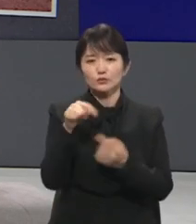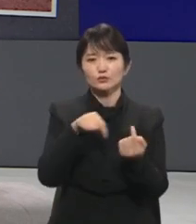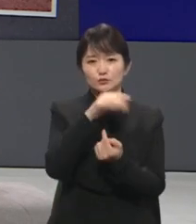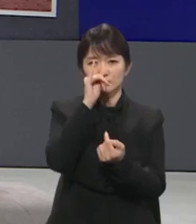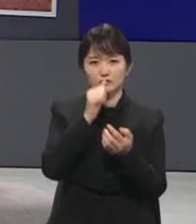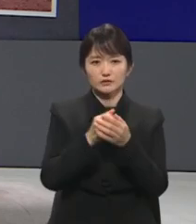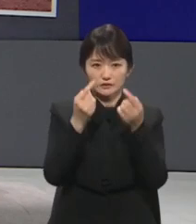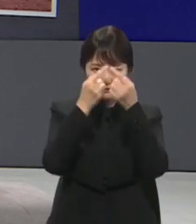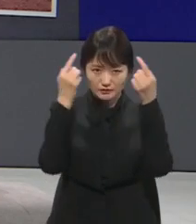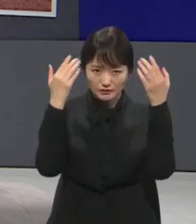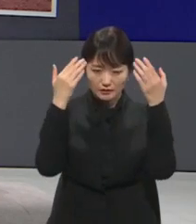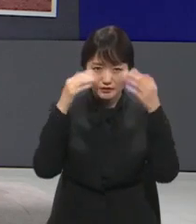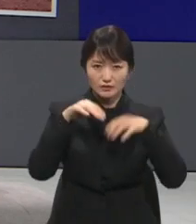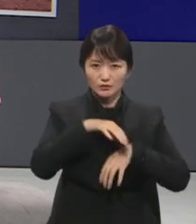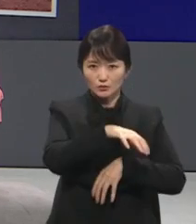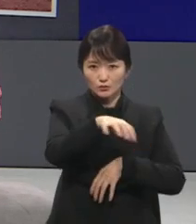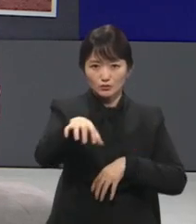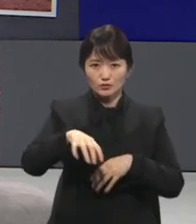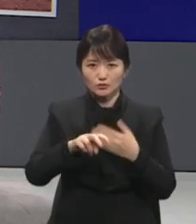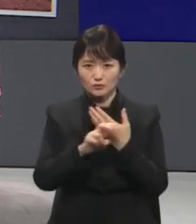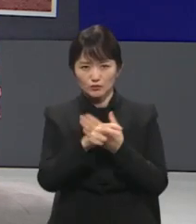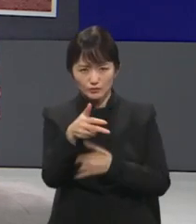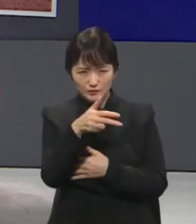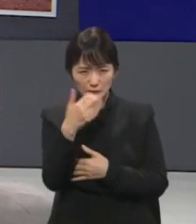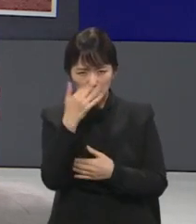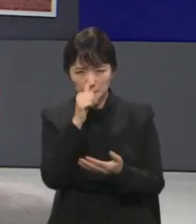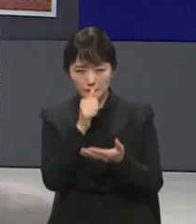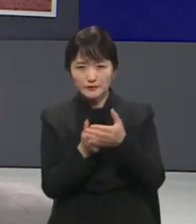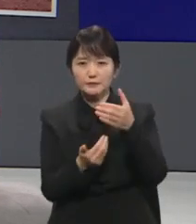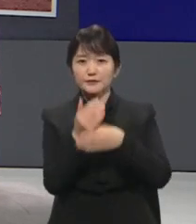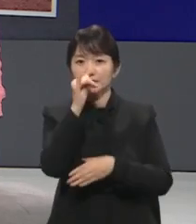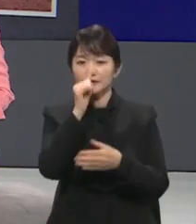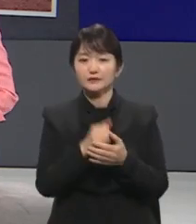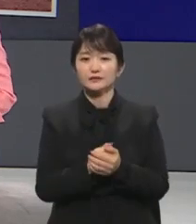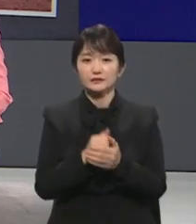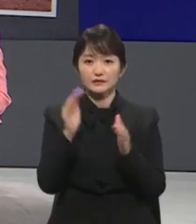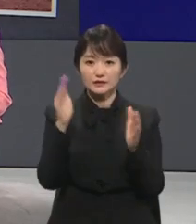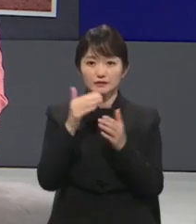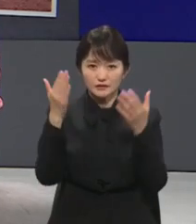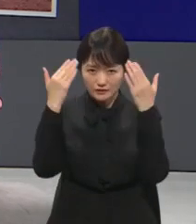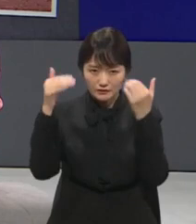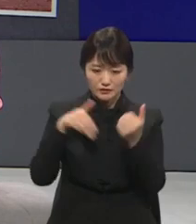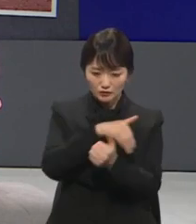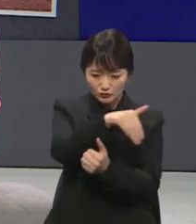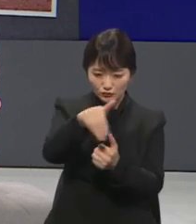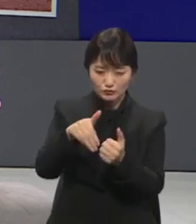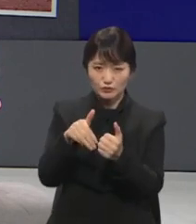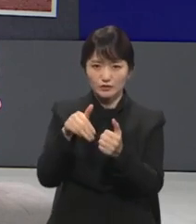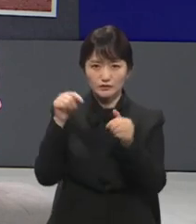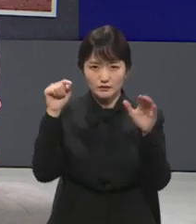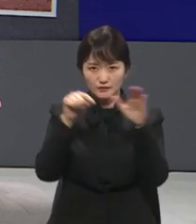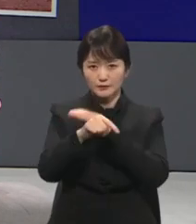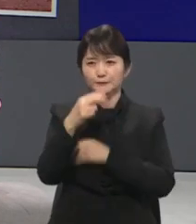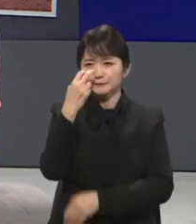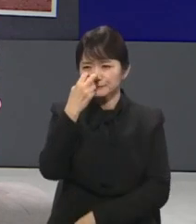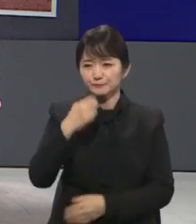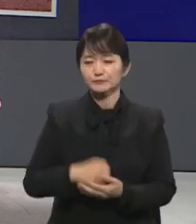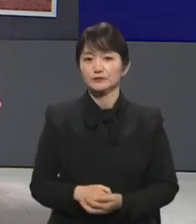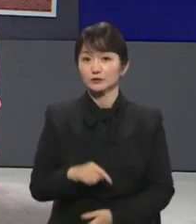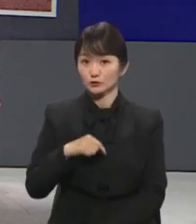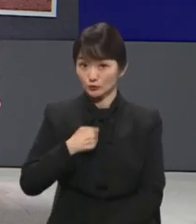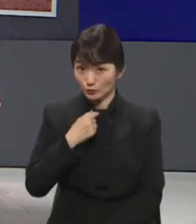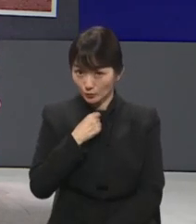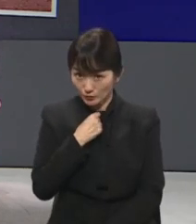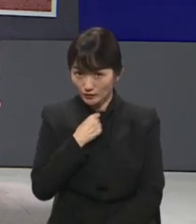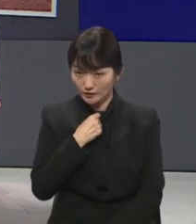대학가에 불법 촬영이나 성범죄 같은게 종종 발생을 하잖아요 학생들이 학교 주변을 직접 순찰하는 겁니다 저게 자발적으로 하는